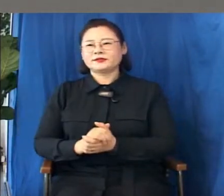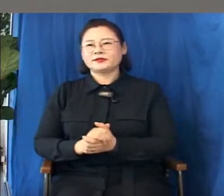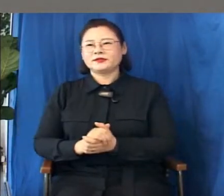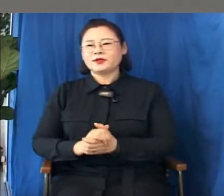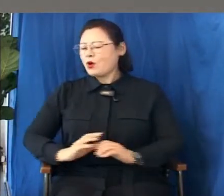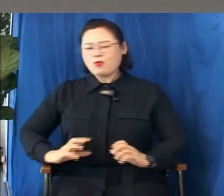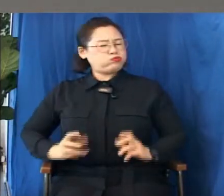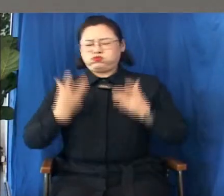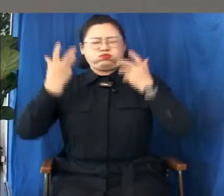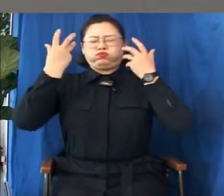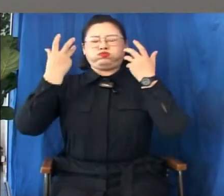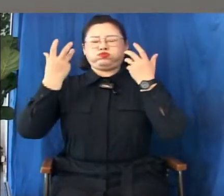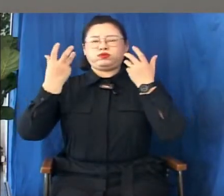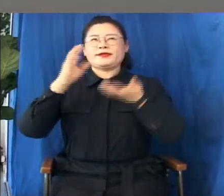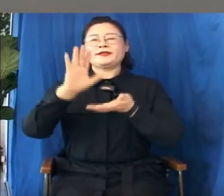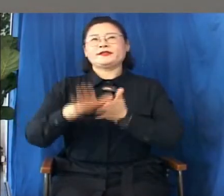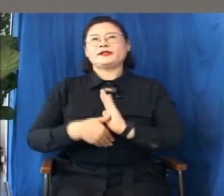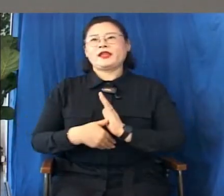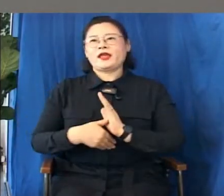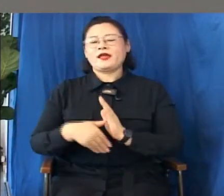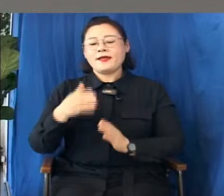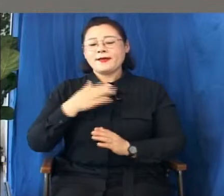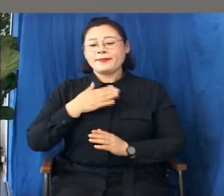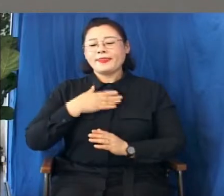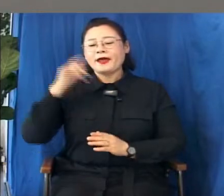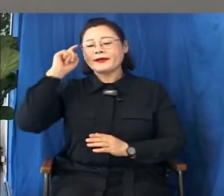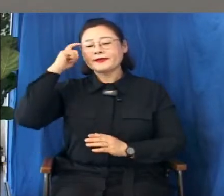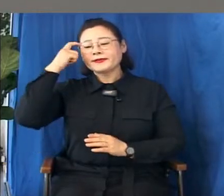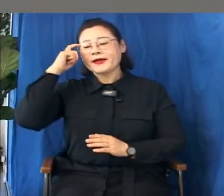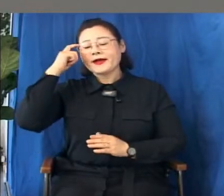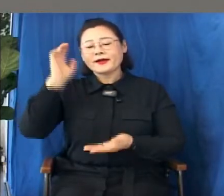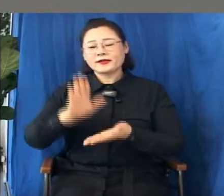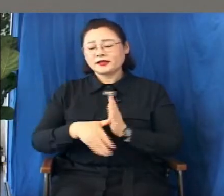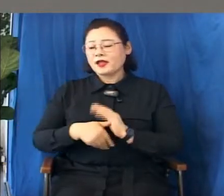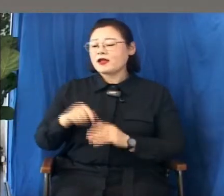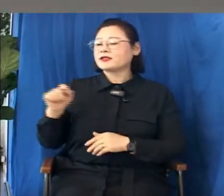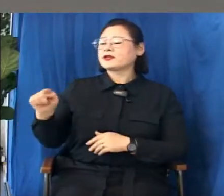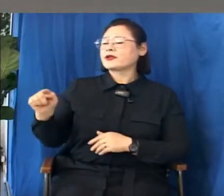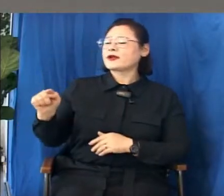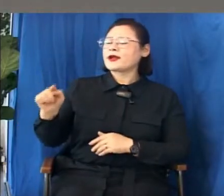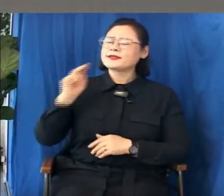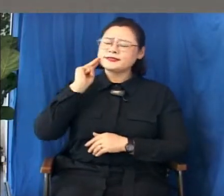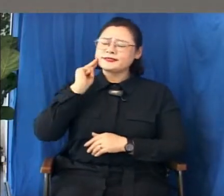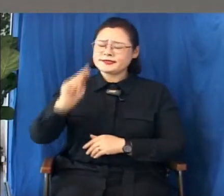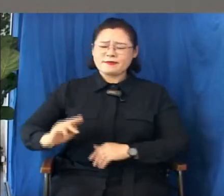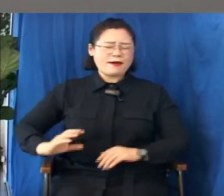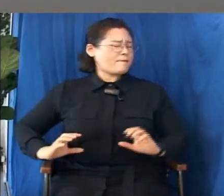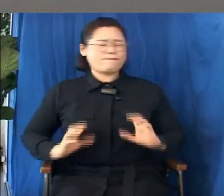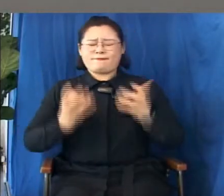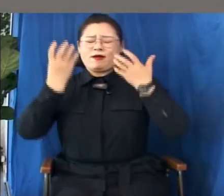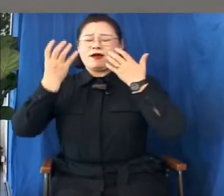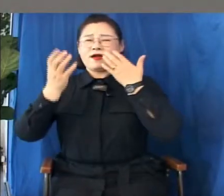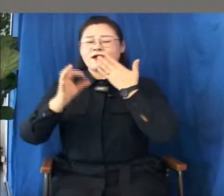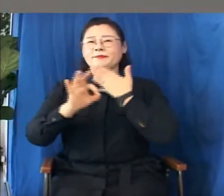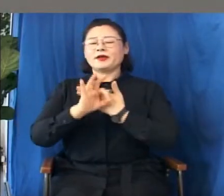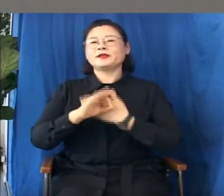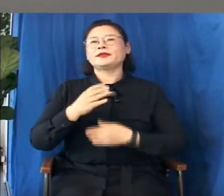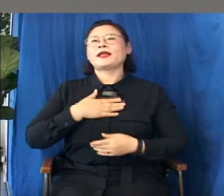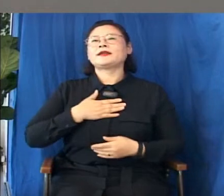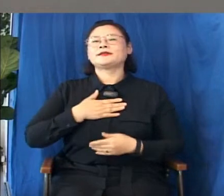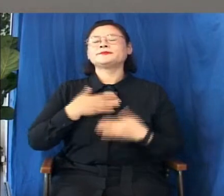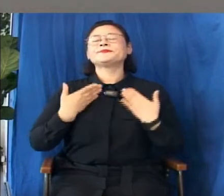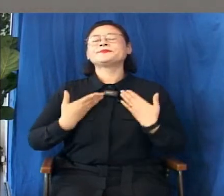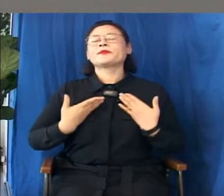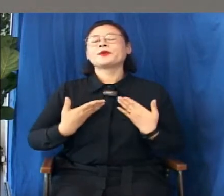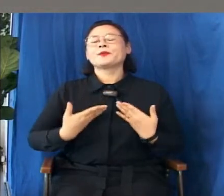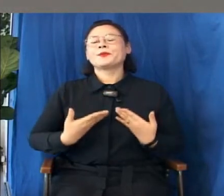있거나 자기가 생각할 때 지금 이성적인 게 아니다. 물론 감정 충만할 때는 그런 생각조차 못하지만 그럴